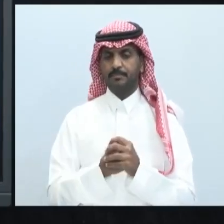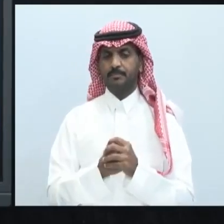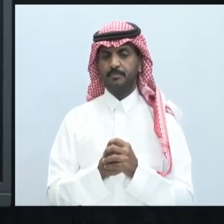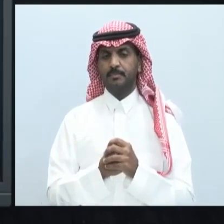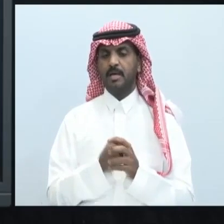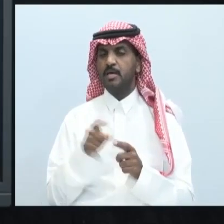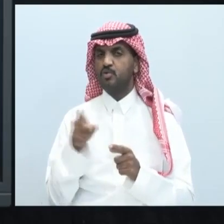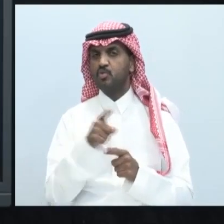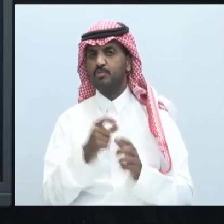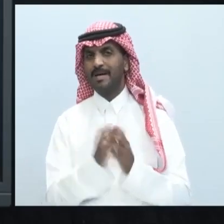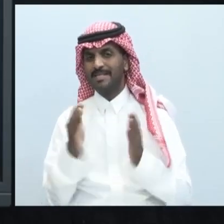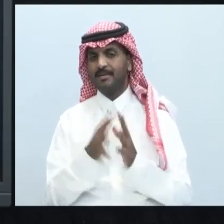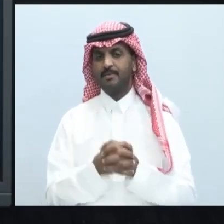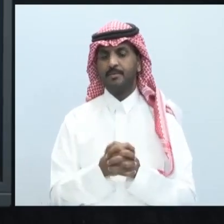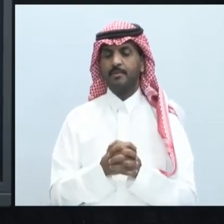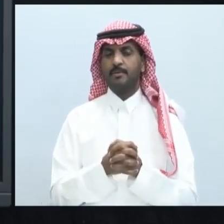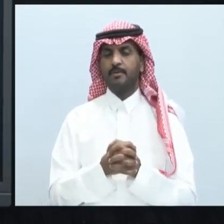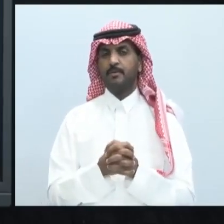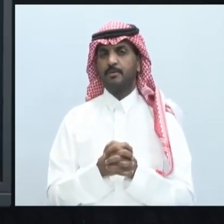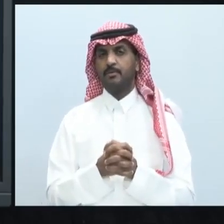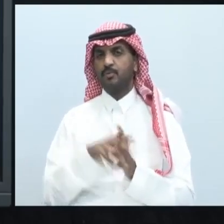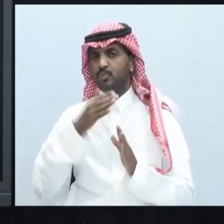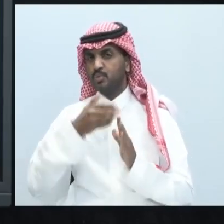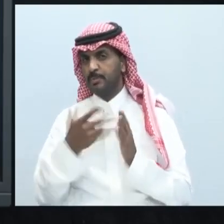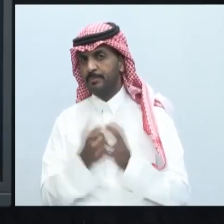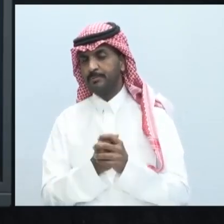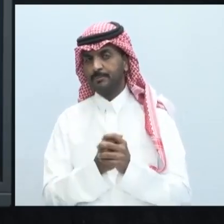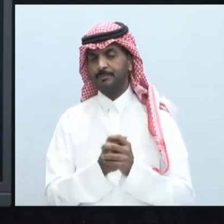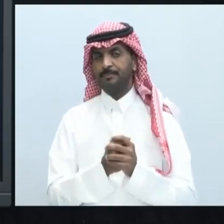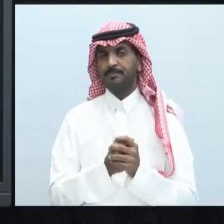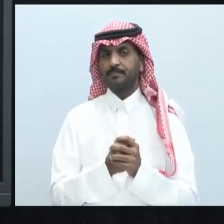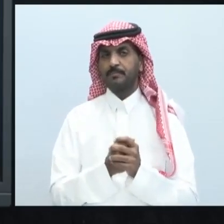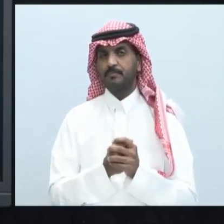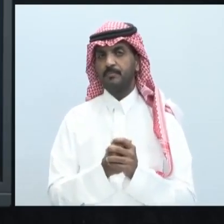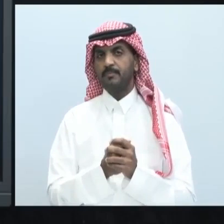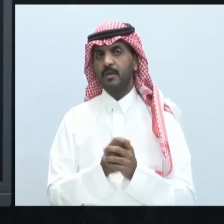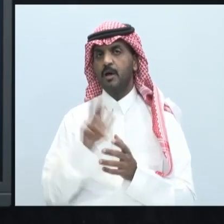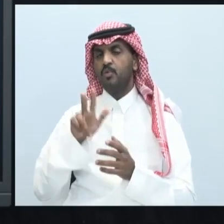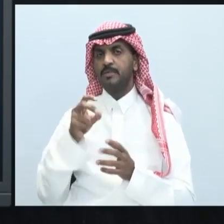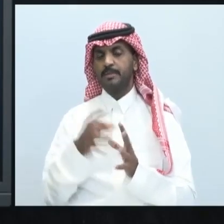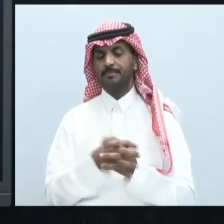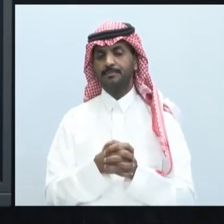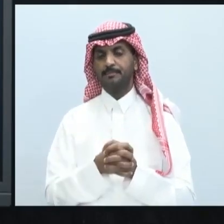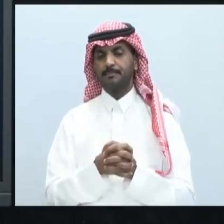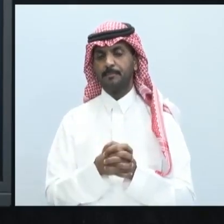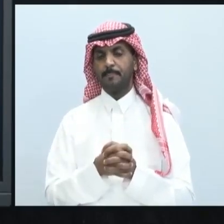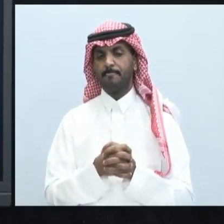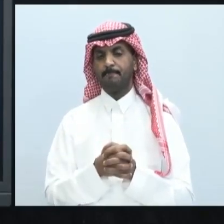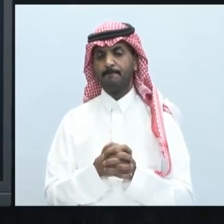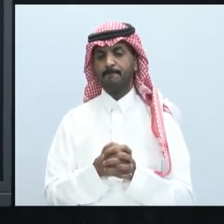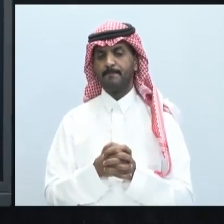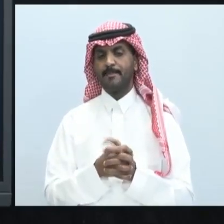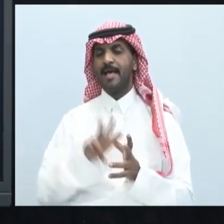ايهم اصغر الرتبه ام الفصيله ايهم اصغر الرتبه ام الفصيله نجد ان